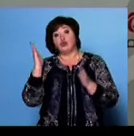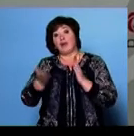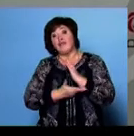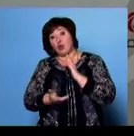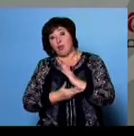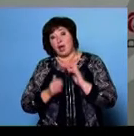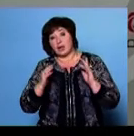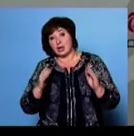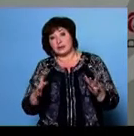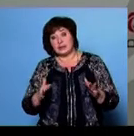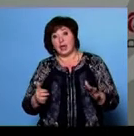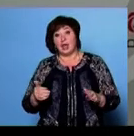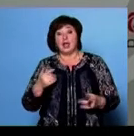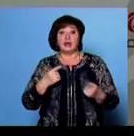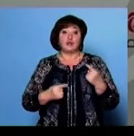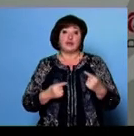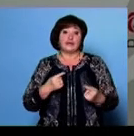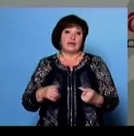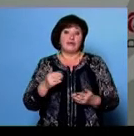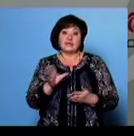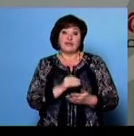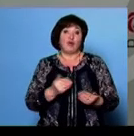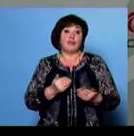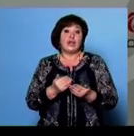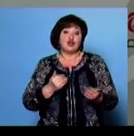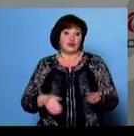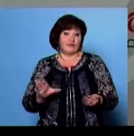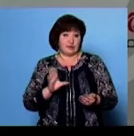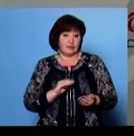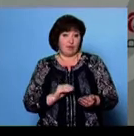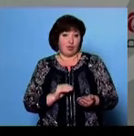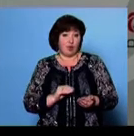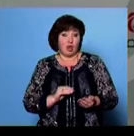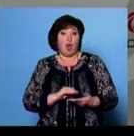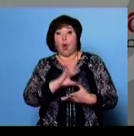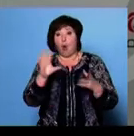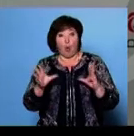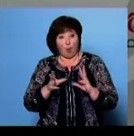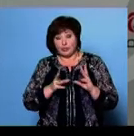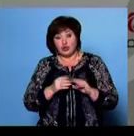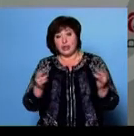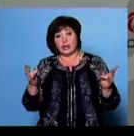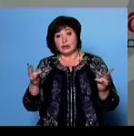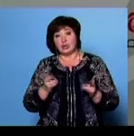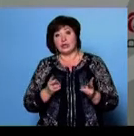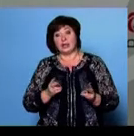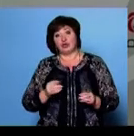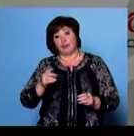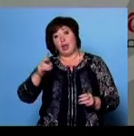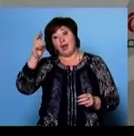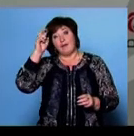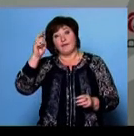действительно для сохранения прежде всего самих вот этих марийских общин, скажем так, действительно